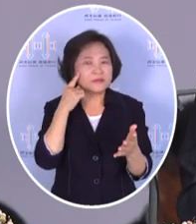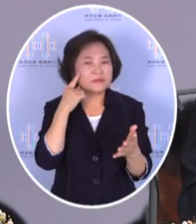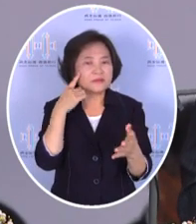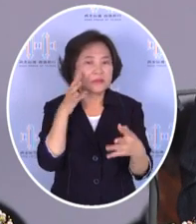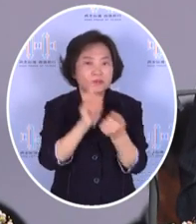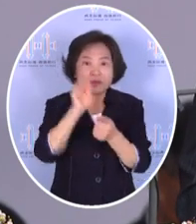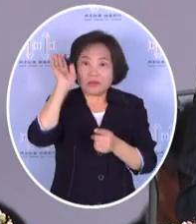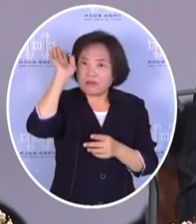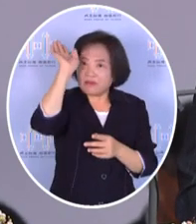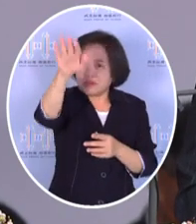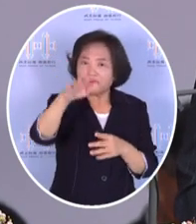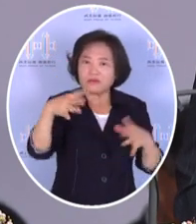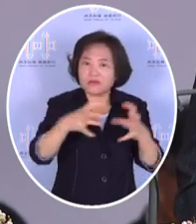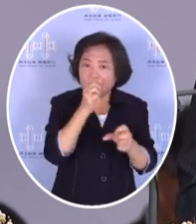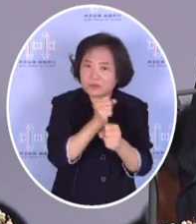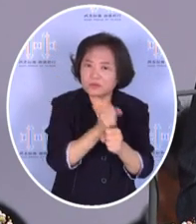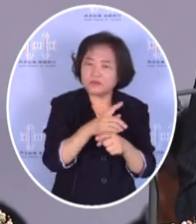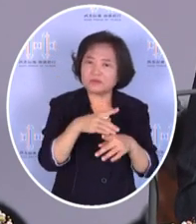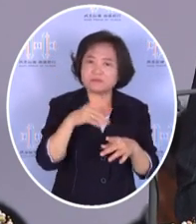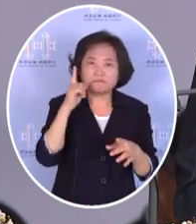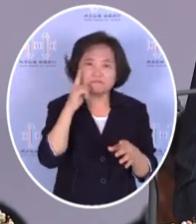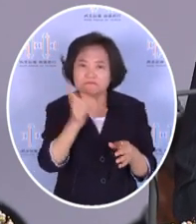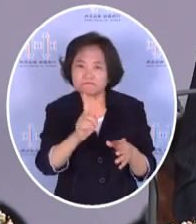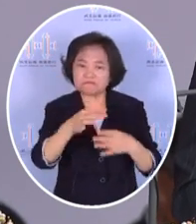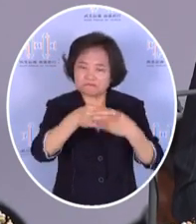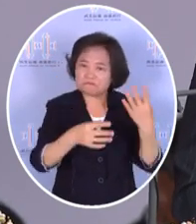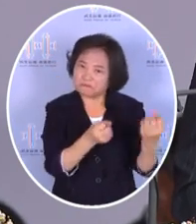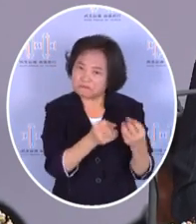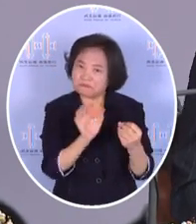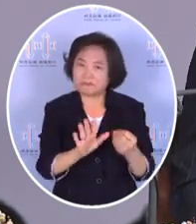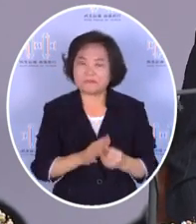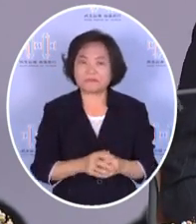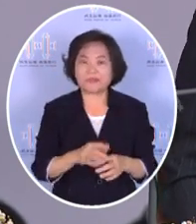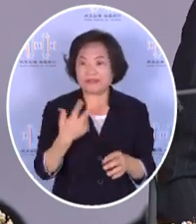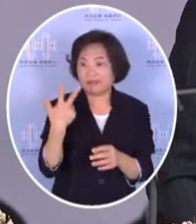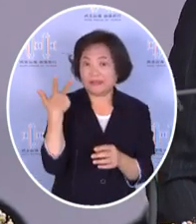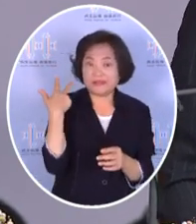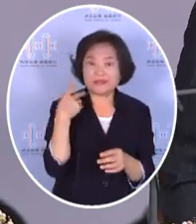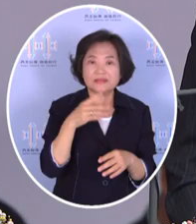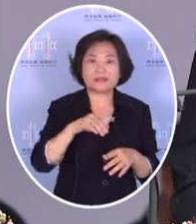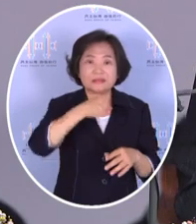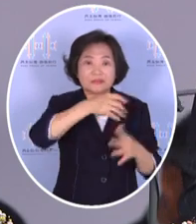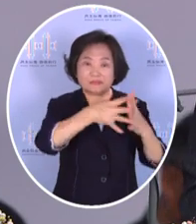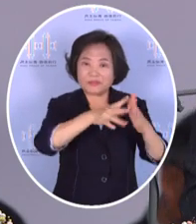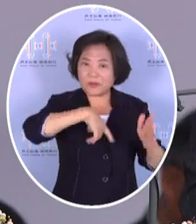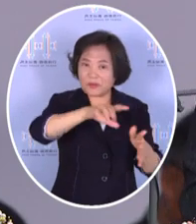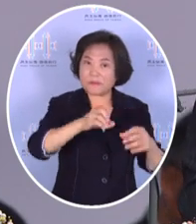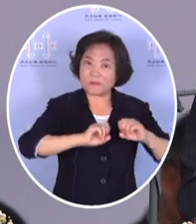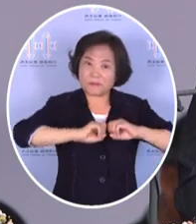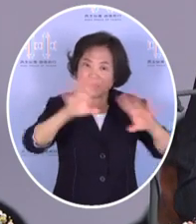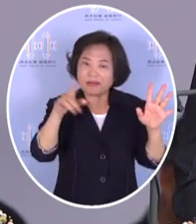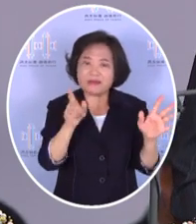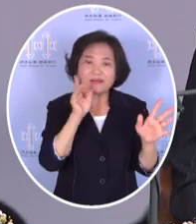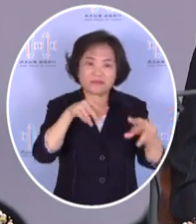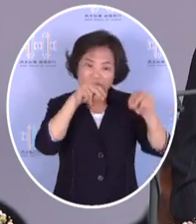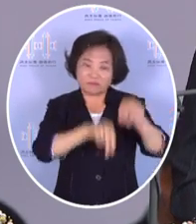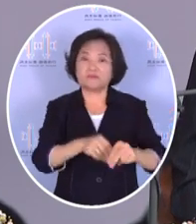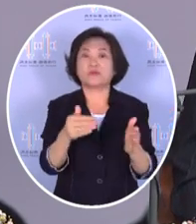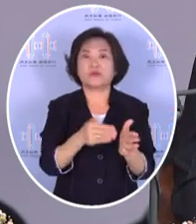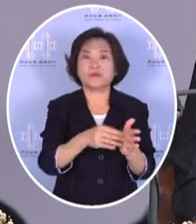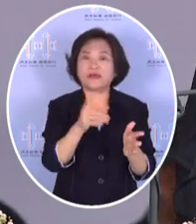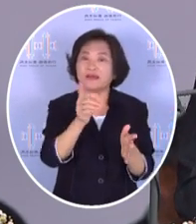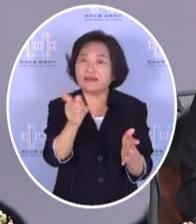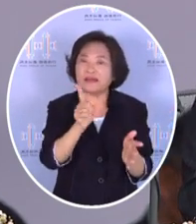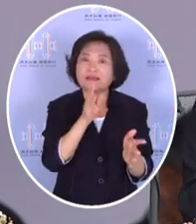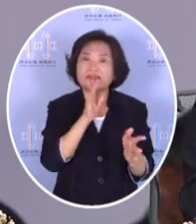未来合作的空间。上周，台美双方宣布已经完成签署台